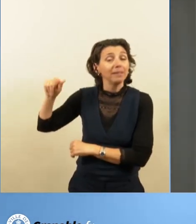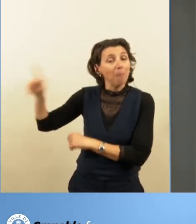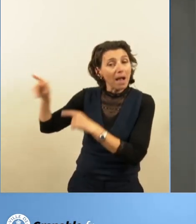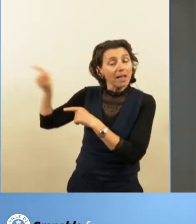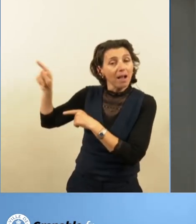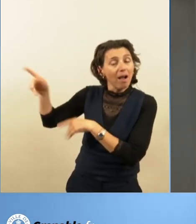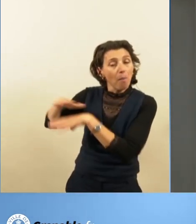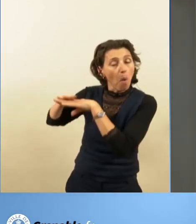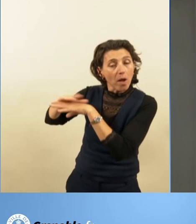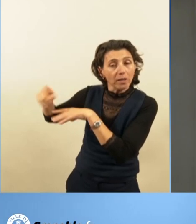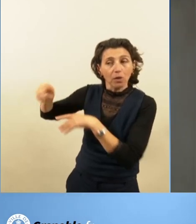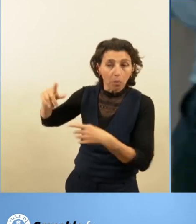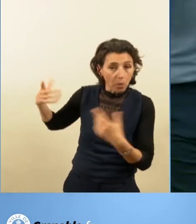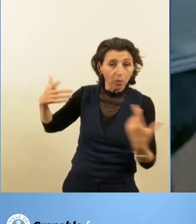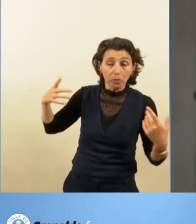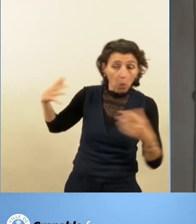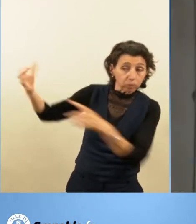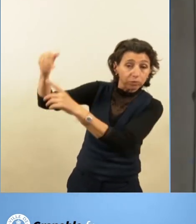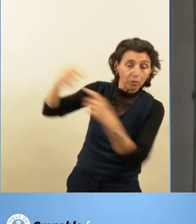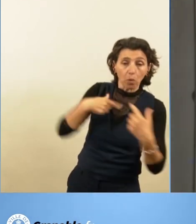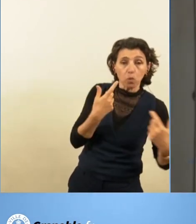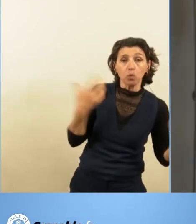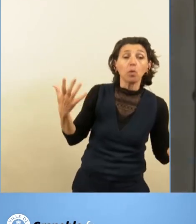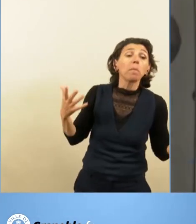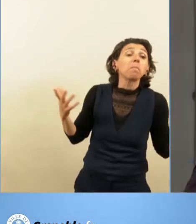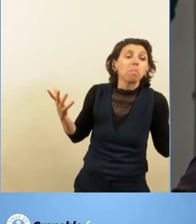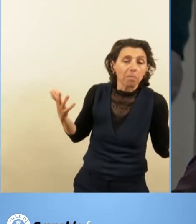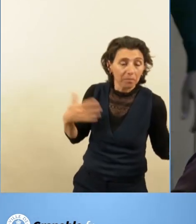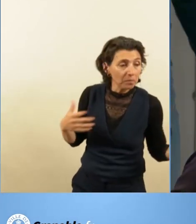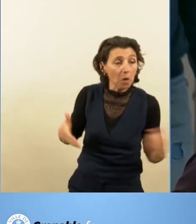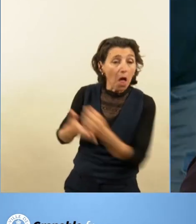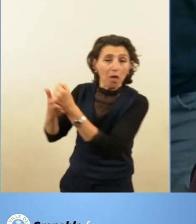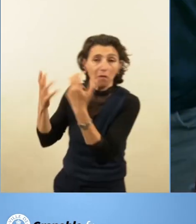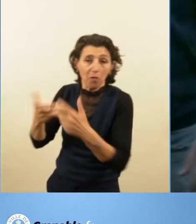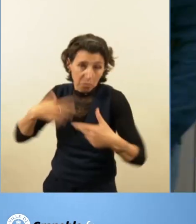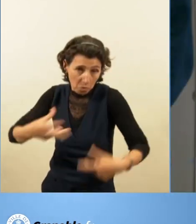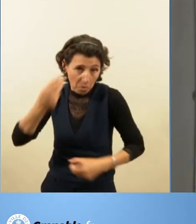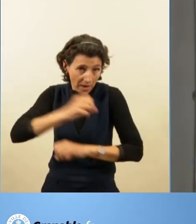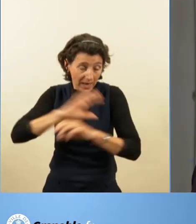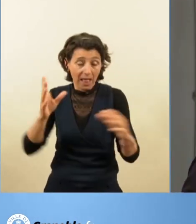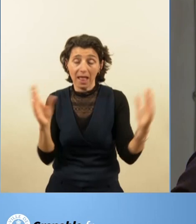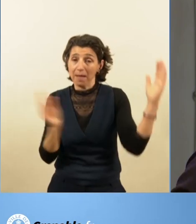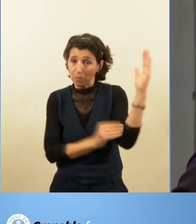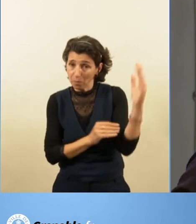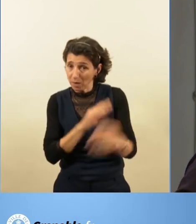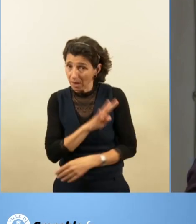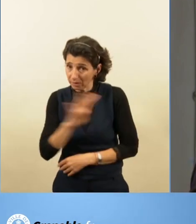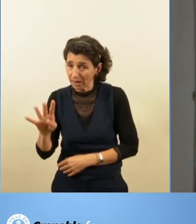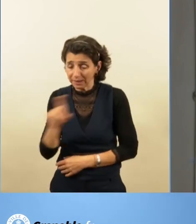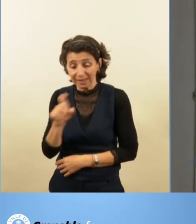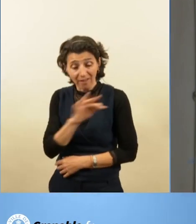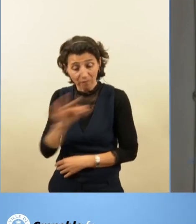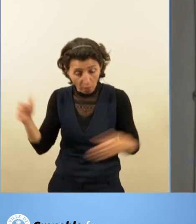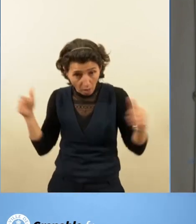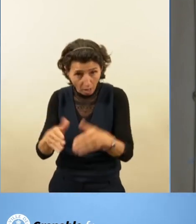un enjeu pour pour certains et certaines que de les défendre sur l'amendement 44 ça ne concerne pas vraiment la ZFM et